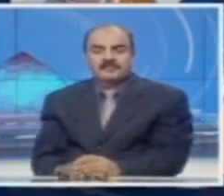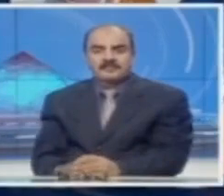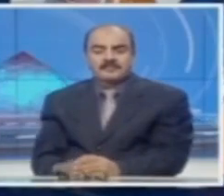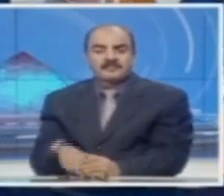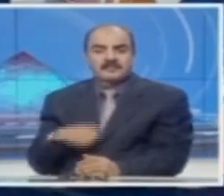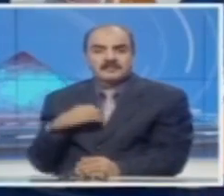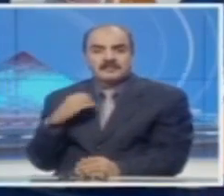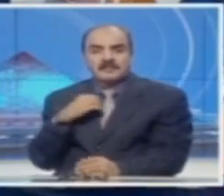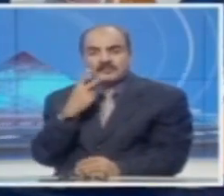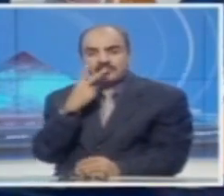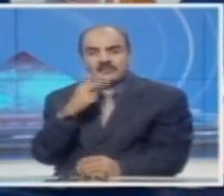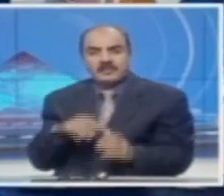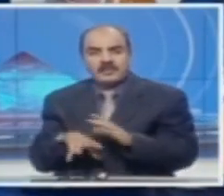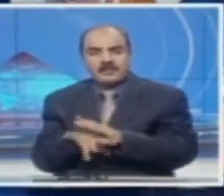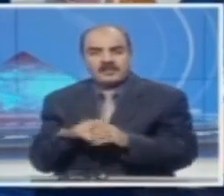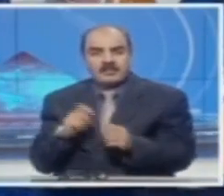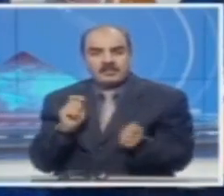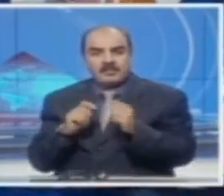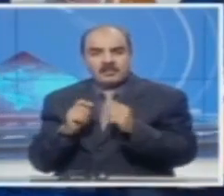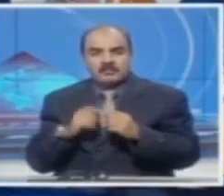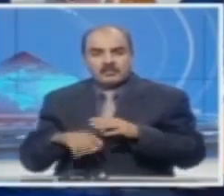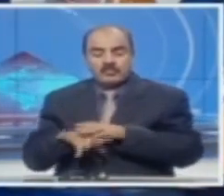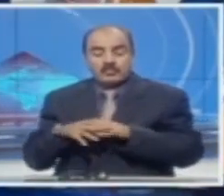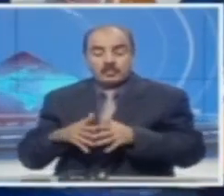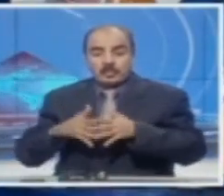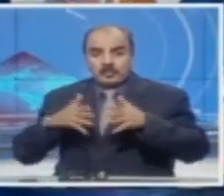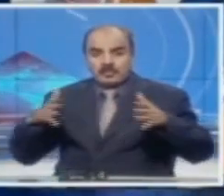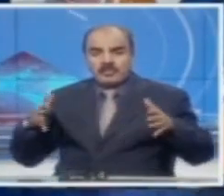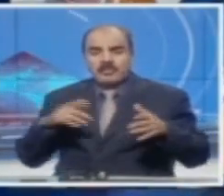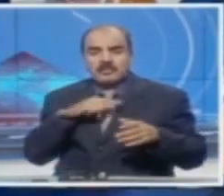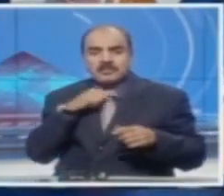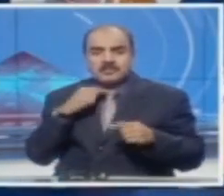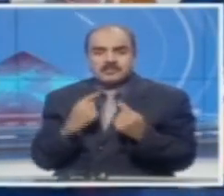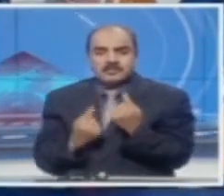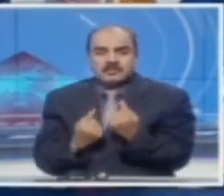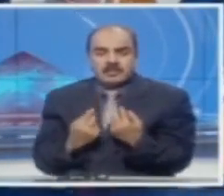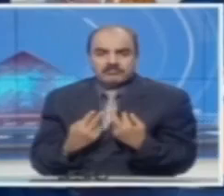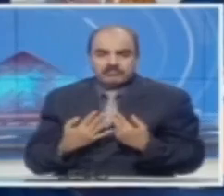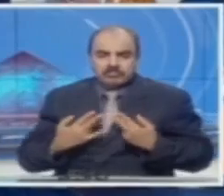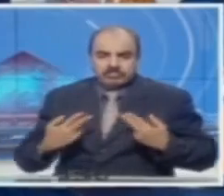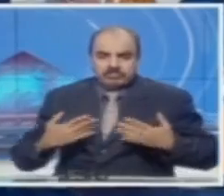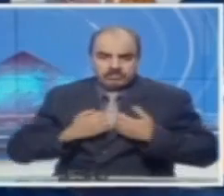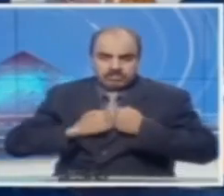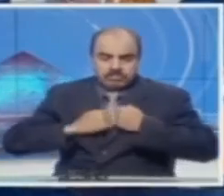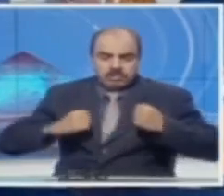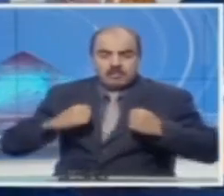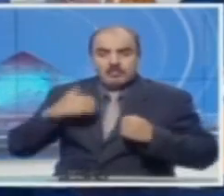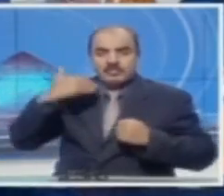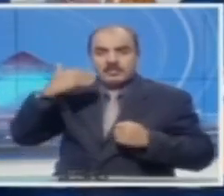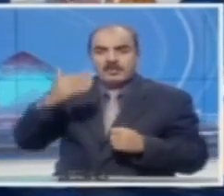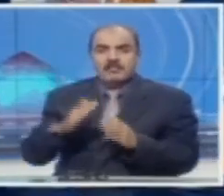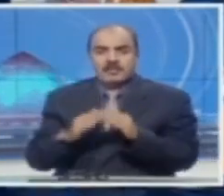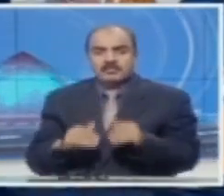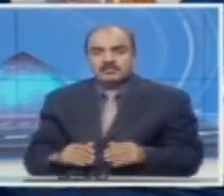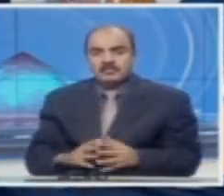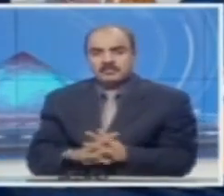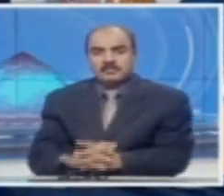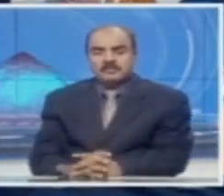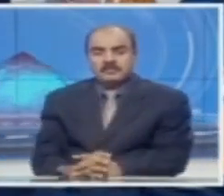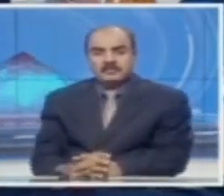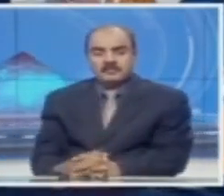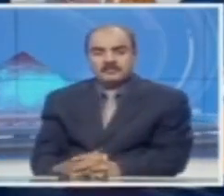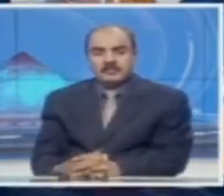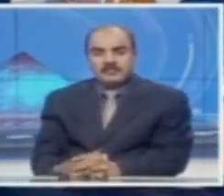العناوين. الرئيس السيسي يتابع تطورات الموقف التنفيذي للمشروع القومي للإنتاج الزراعي مستقبل مصر.